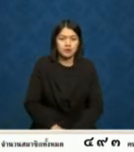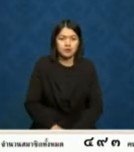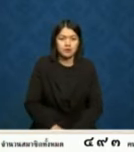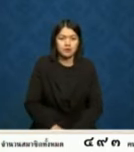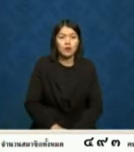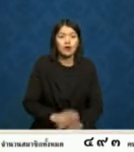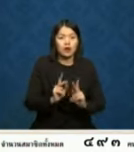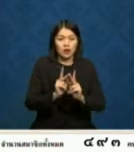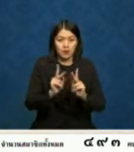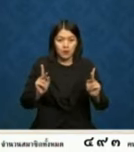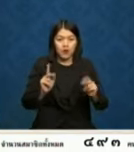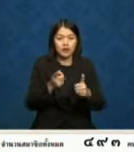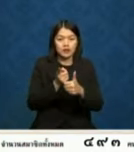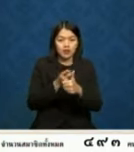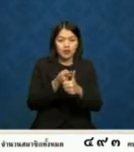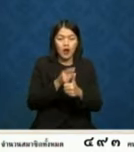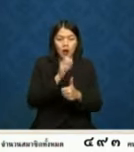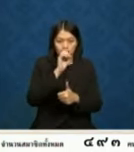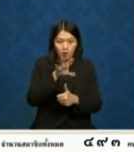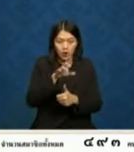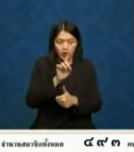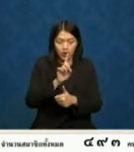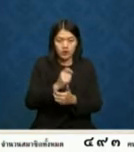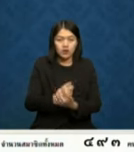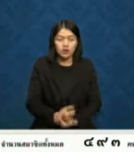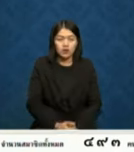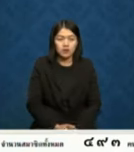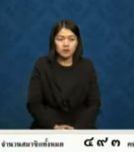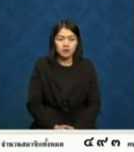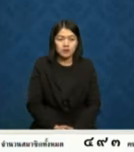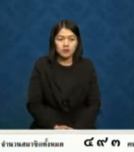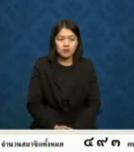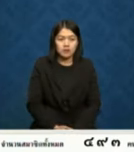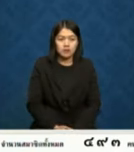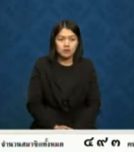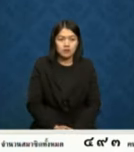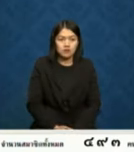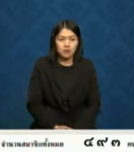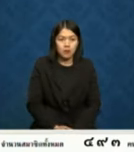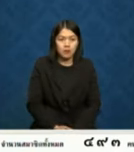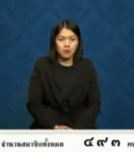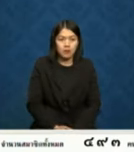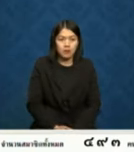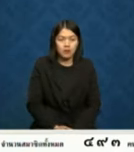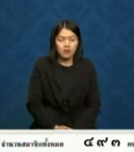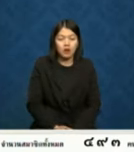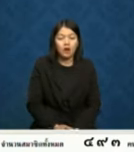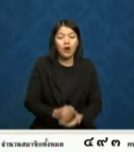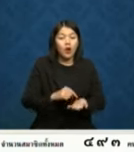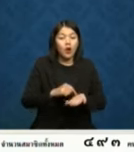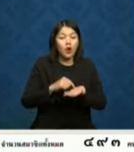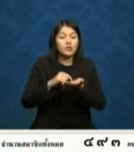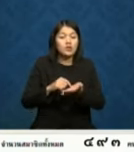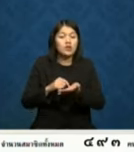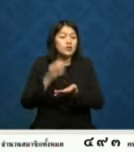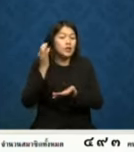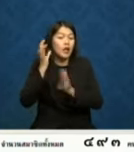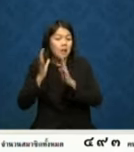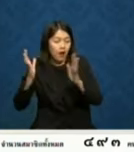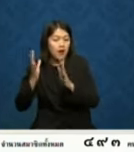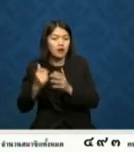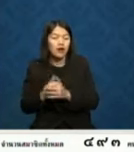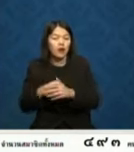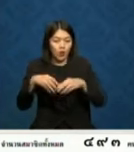กรรมธิการเนี่ยอย่างแรกเลยก็คือต้องยืนยันว่าเรายืนยันในเ่อข้อเสนอที่กรรมาธิการเสี่ยงข้างมากมีความเห็น